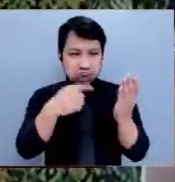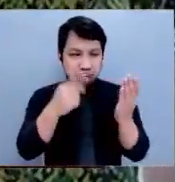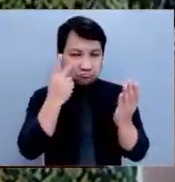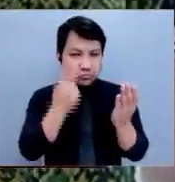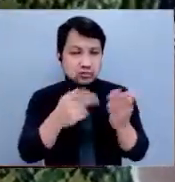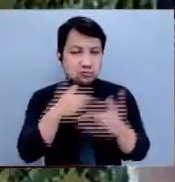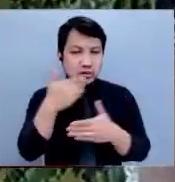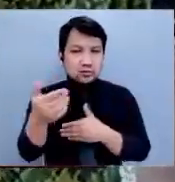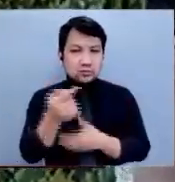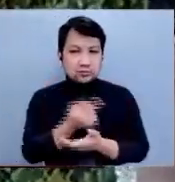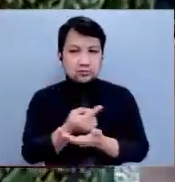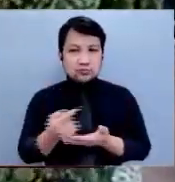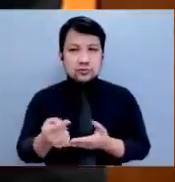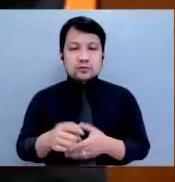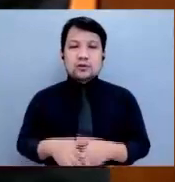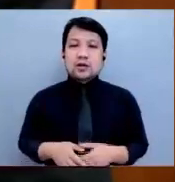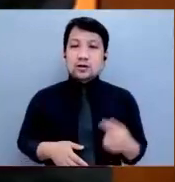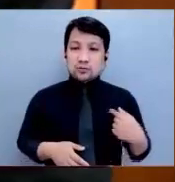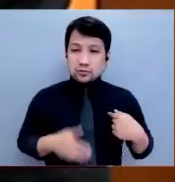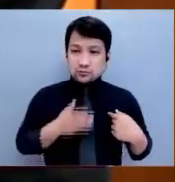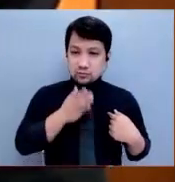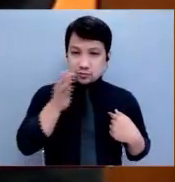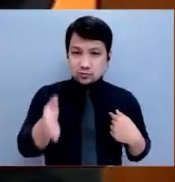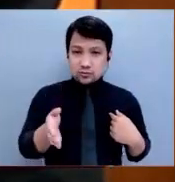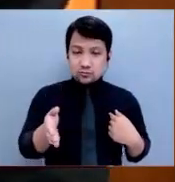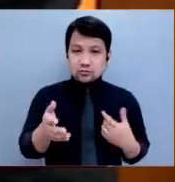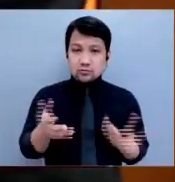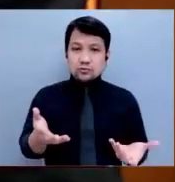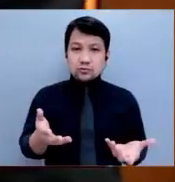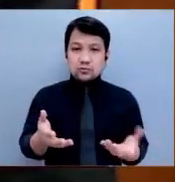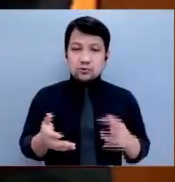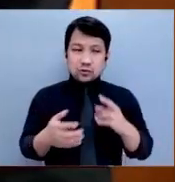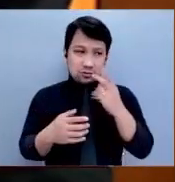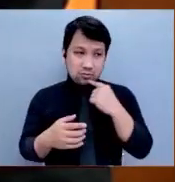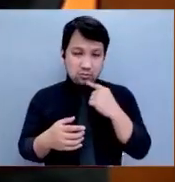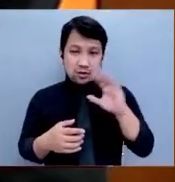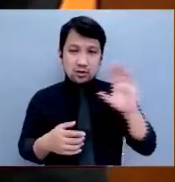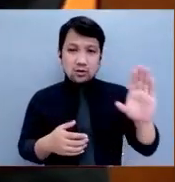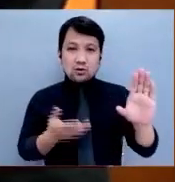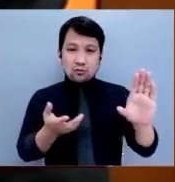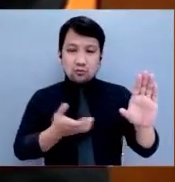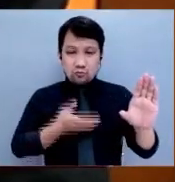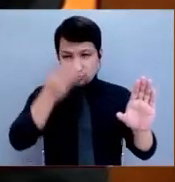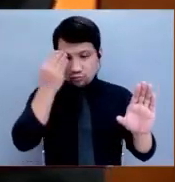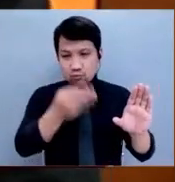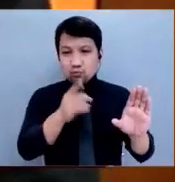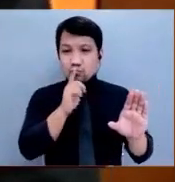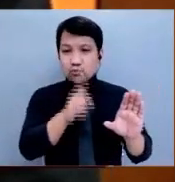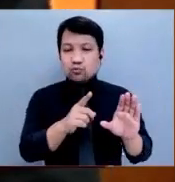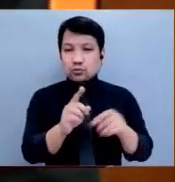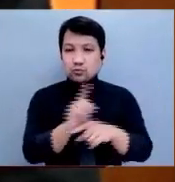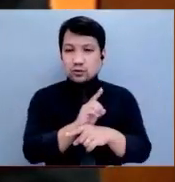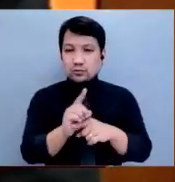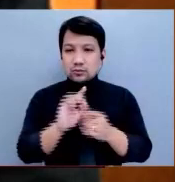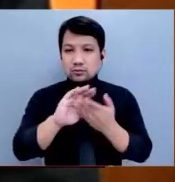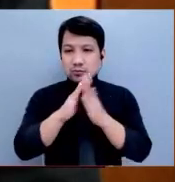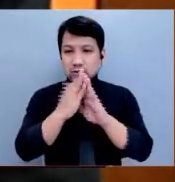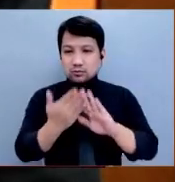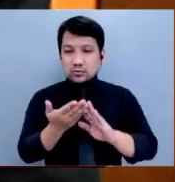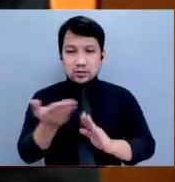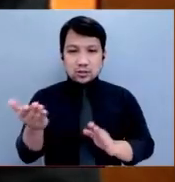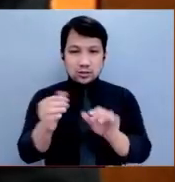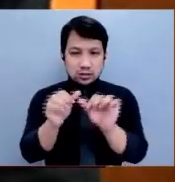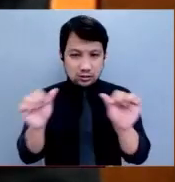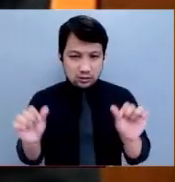linggo. We will go to Abra not because red na sila but because we wanted to instill discipline and peace in the area,